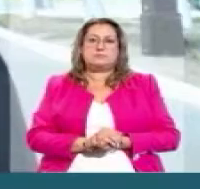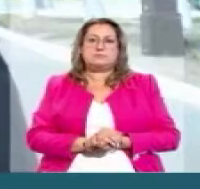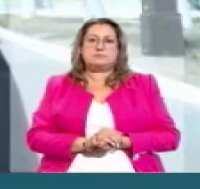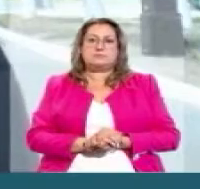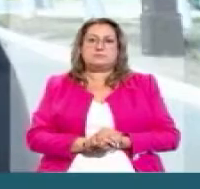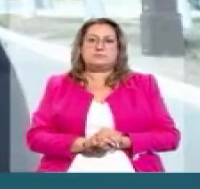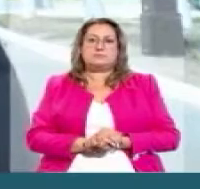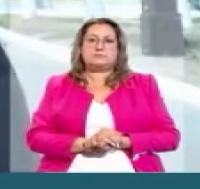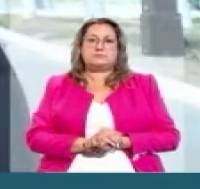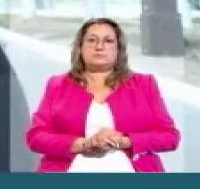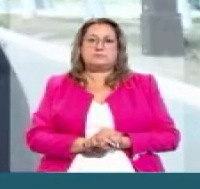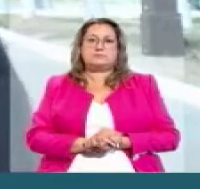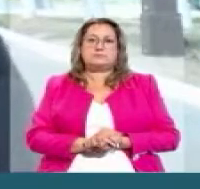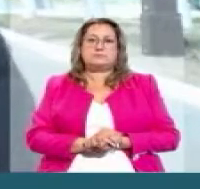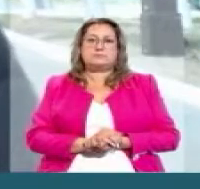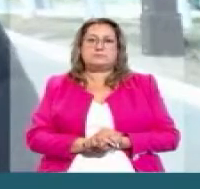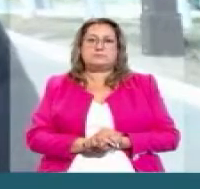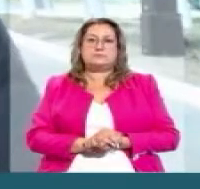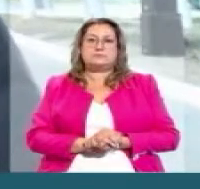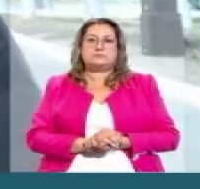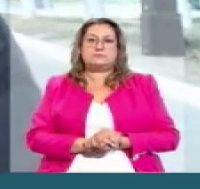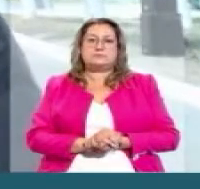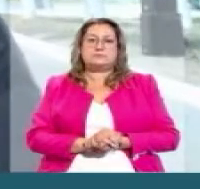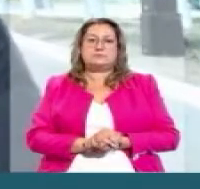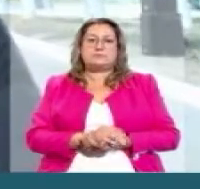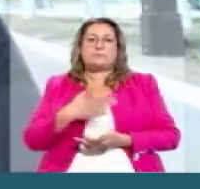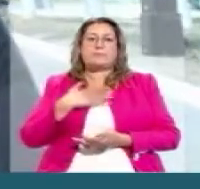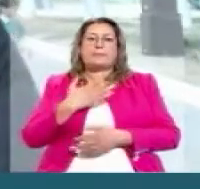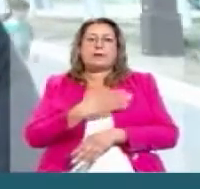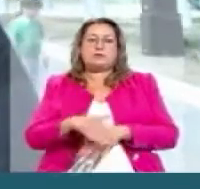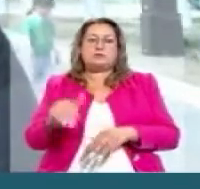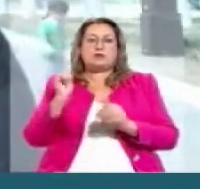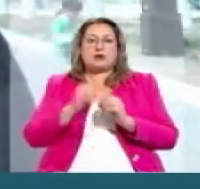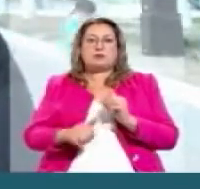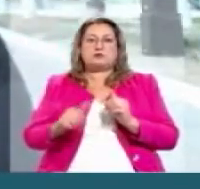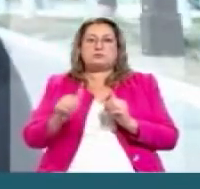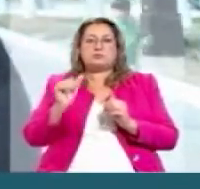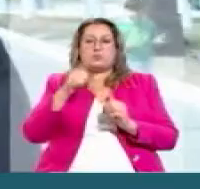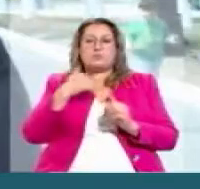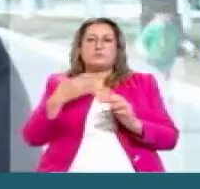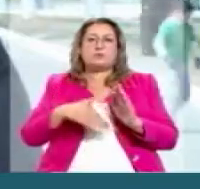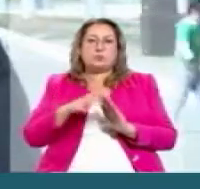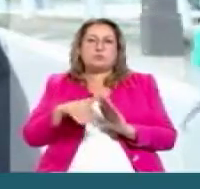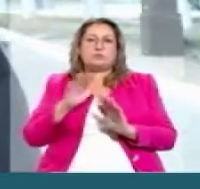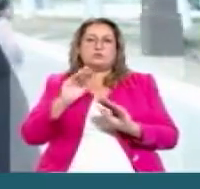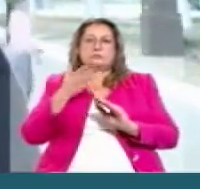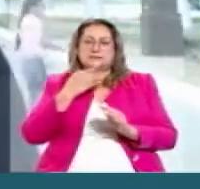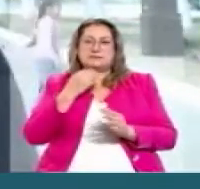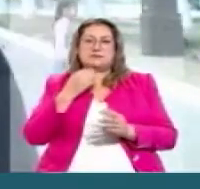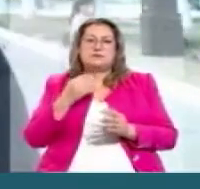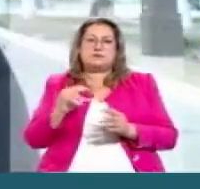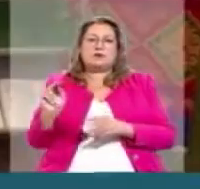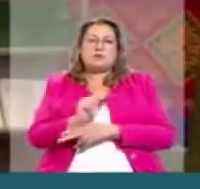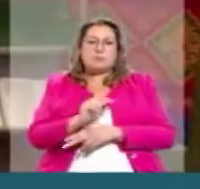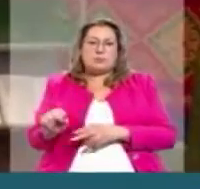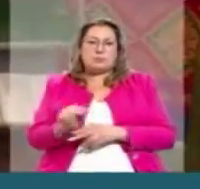өзі күннен күнге сайын қазір көркемделіп келе жатыр. Мектептеріміз бар осындай. Балабақшамыз